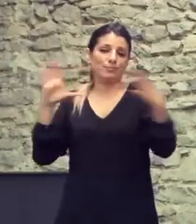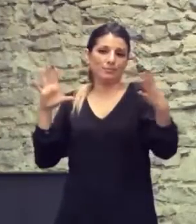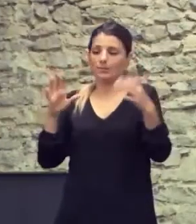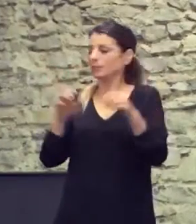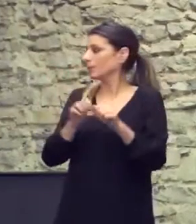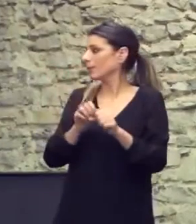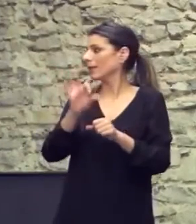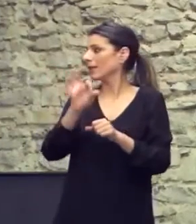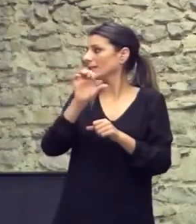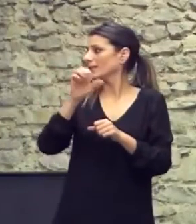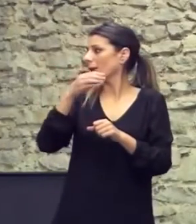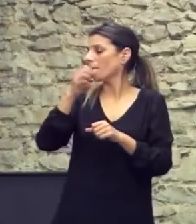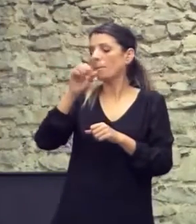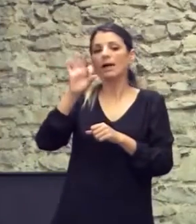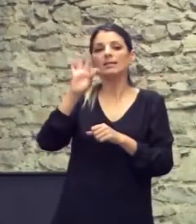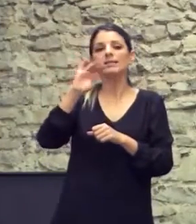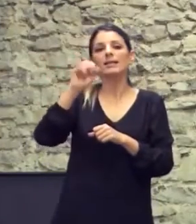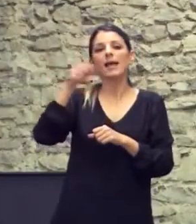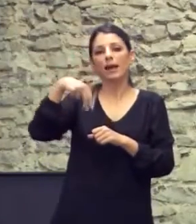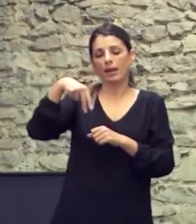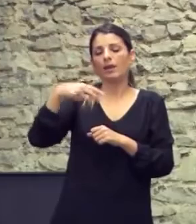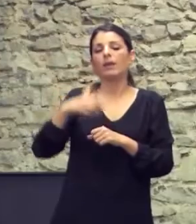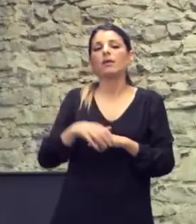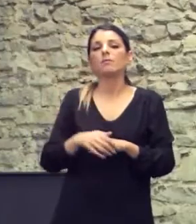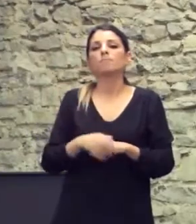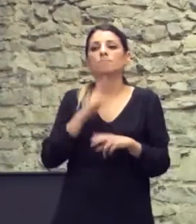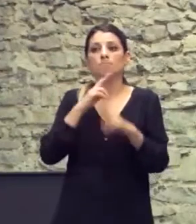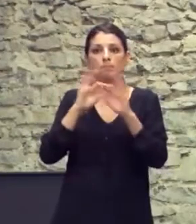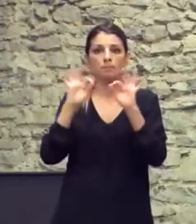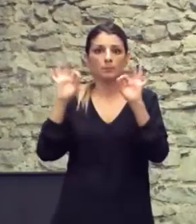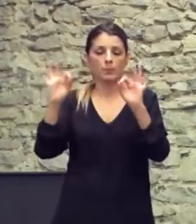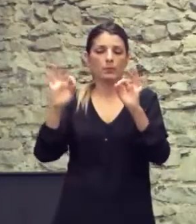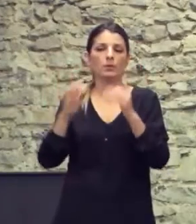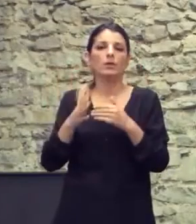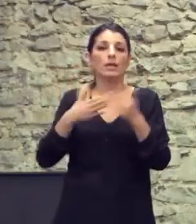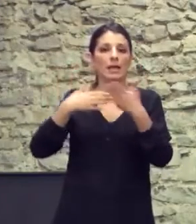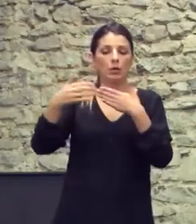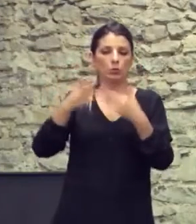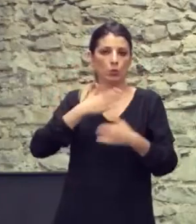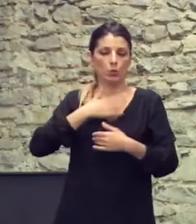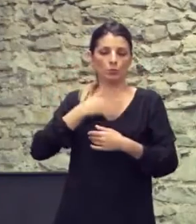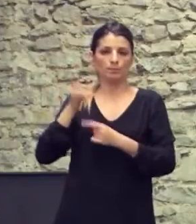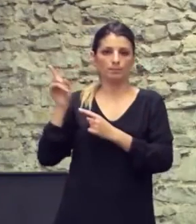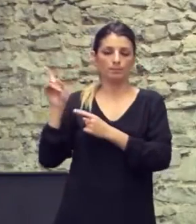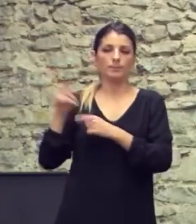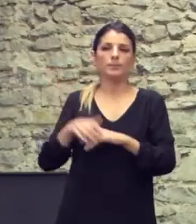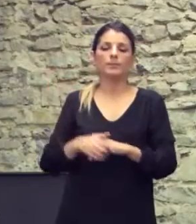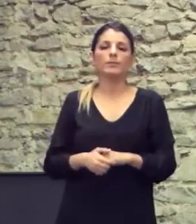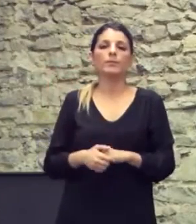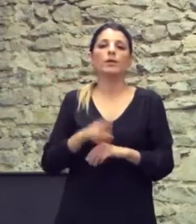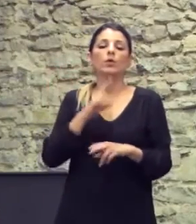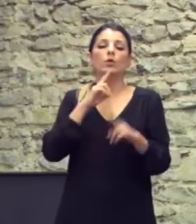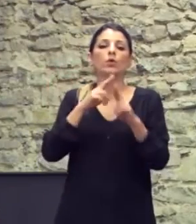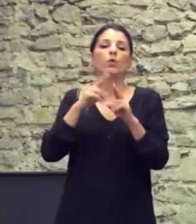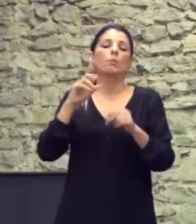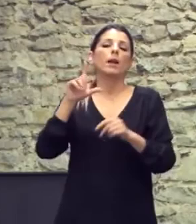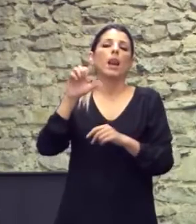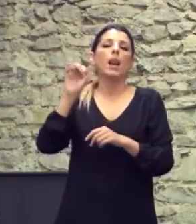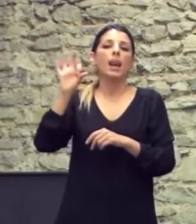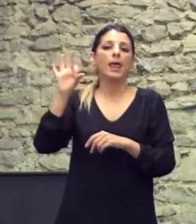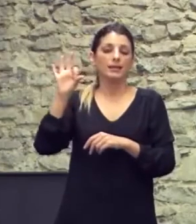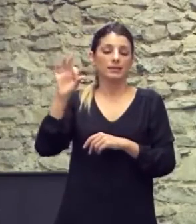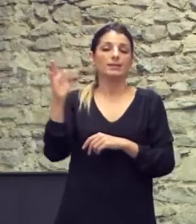Sebastian Lifshitz, uste dut ondo esan dudala, zuzendariaren azken edo azken aurreko pelikula da, 2012ko Les Invisibles, frantsesez, ez dakit